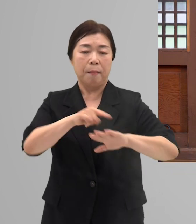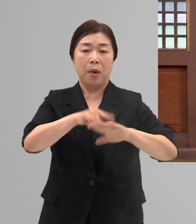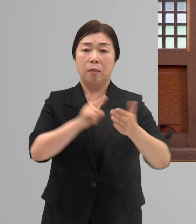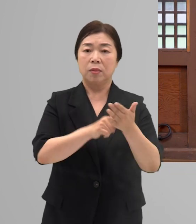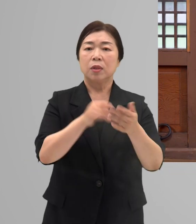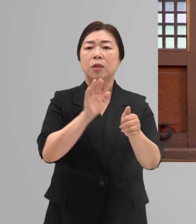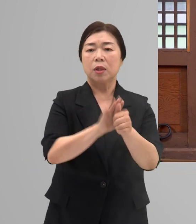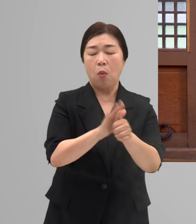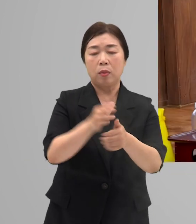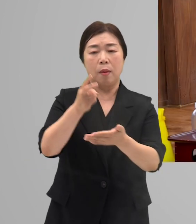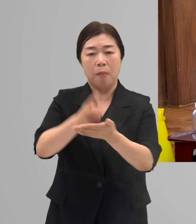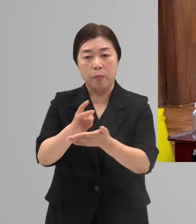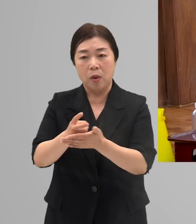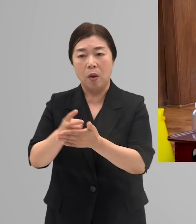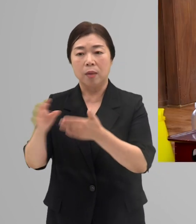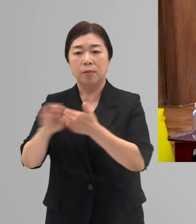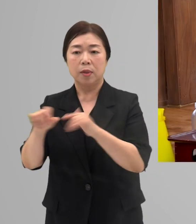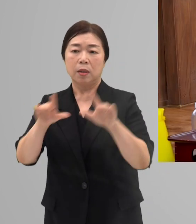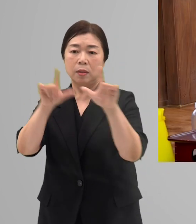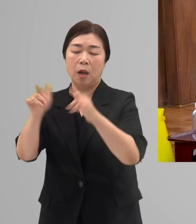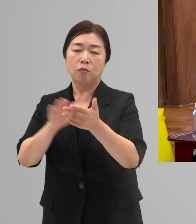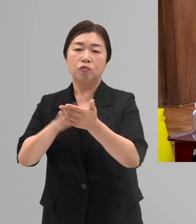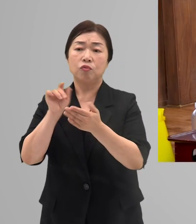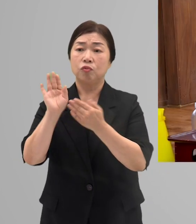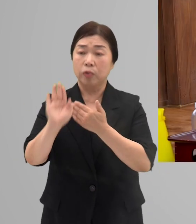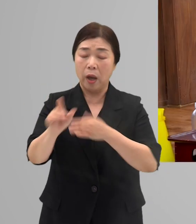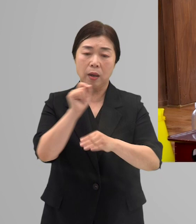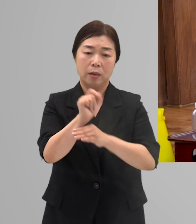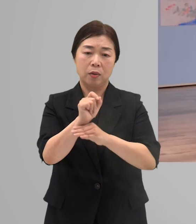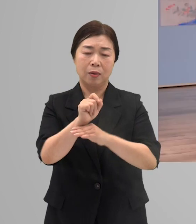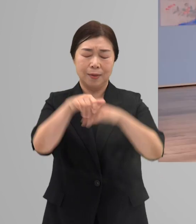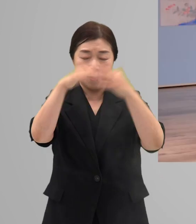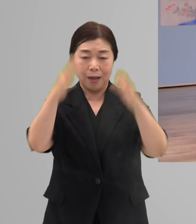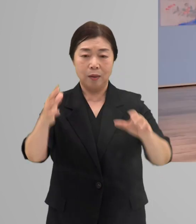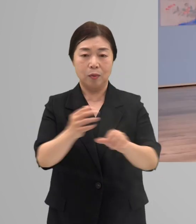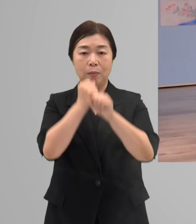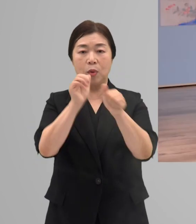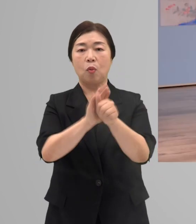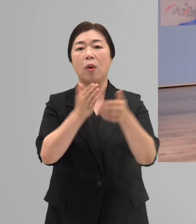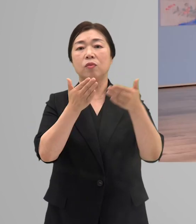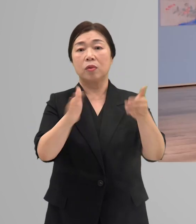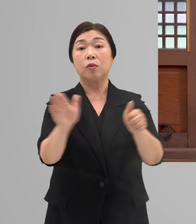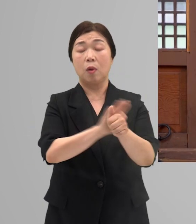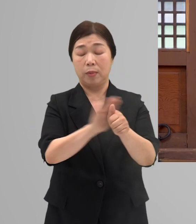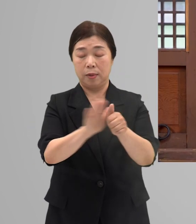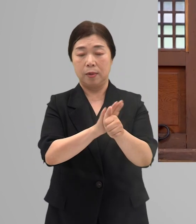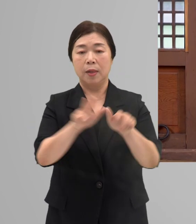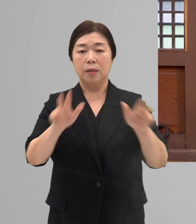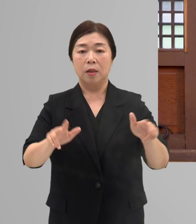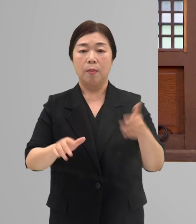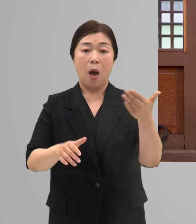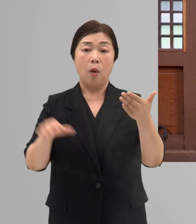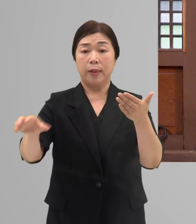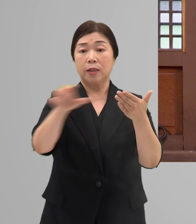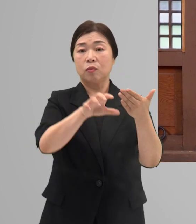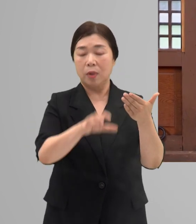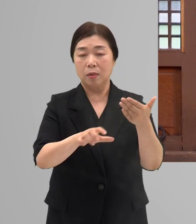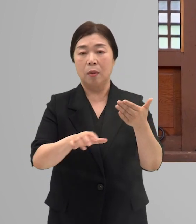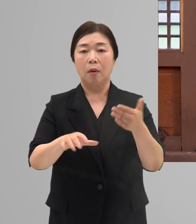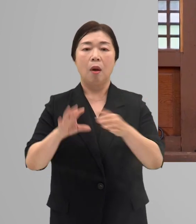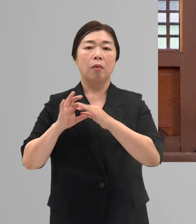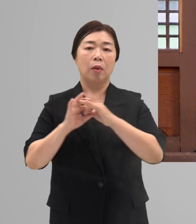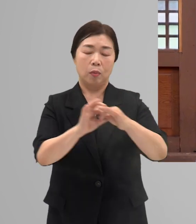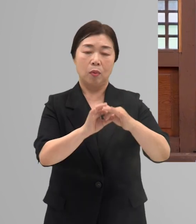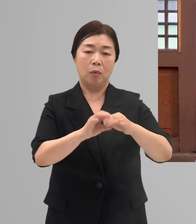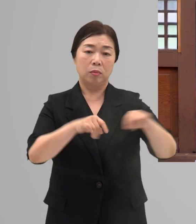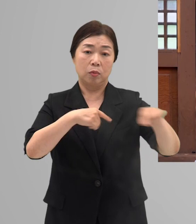지원, 법률, 일시 주거, 사후 행정 처리 등을 원스톱으로 지원하는 자살 유족 원스톱 서비스를 현재 9개 시도에서